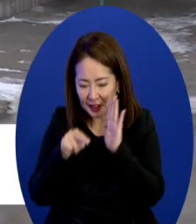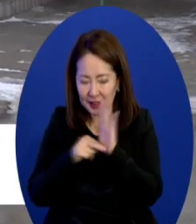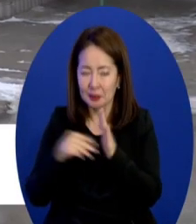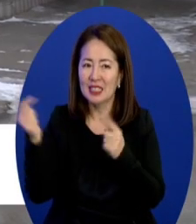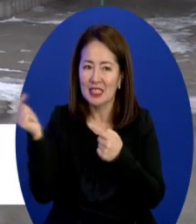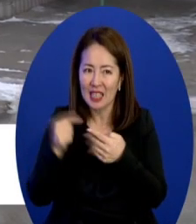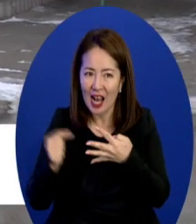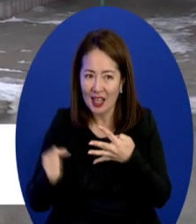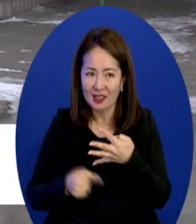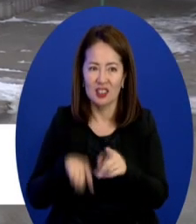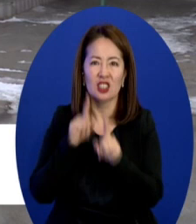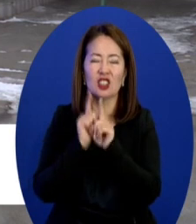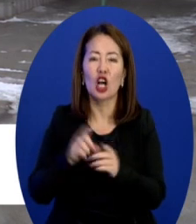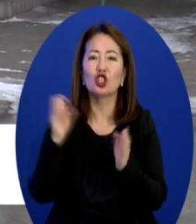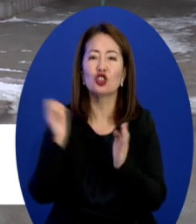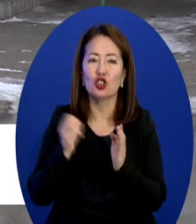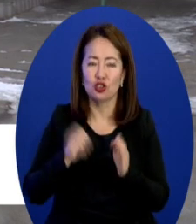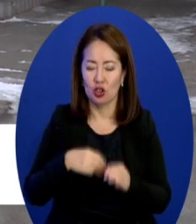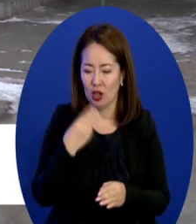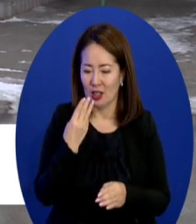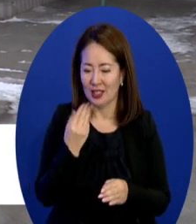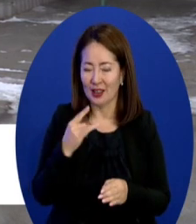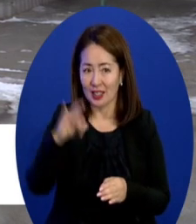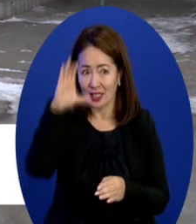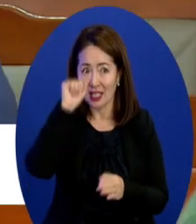ёстой гэдгийг шадар сайд тайлбарлаж байна.